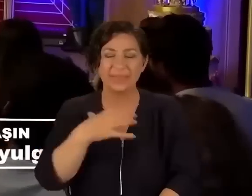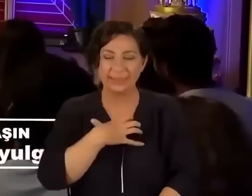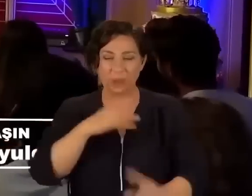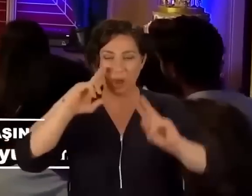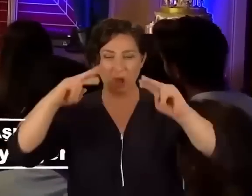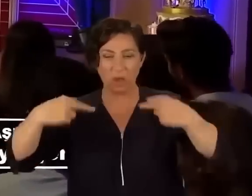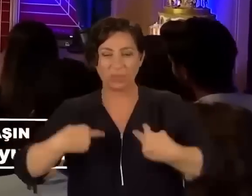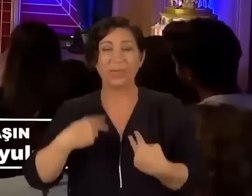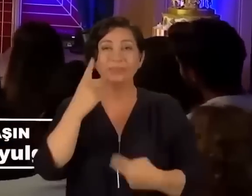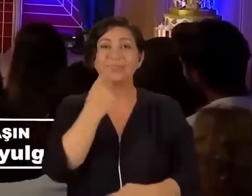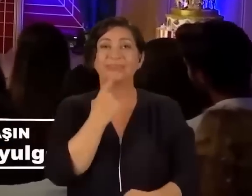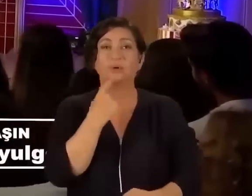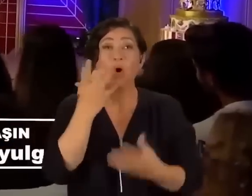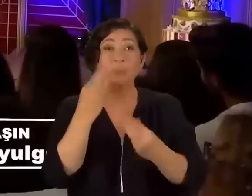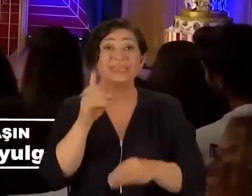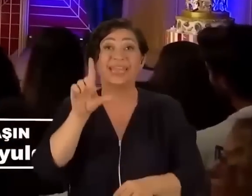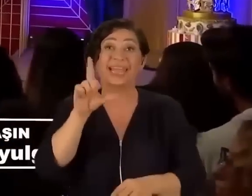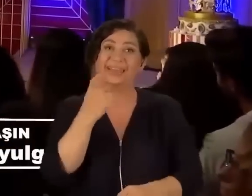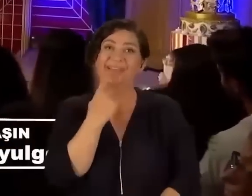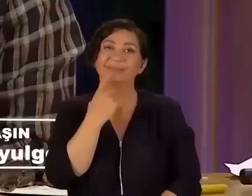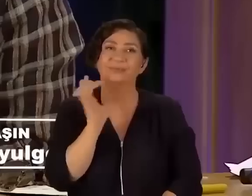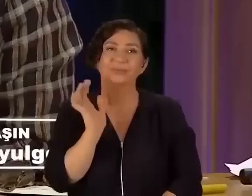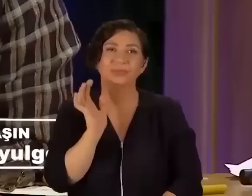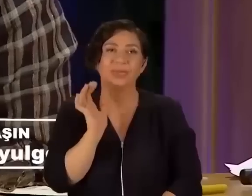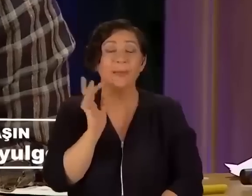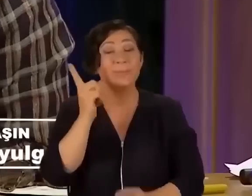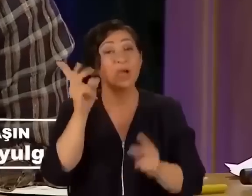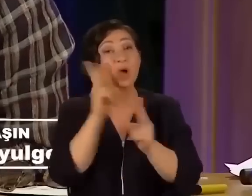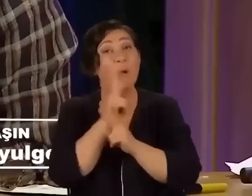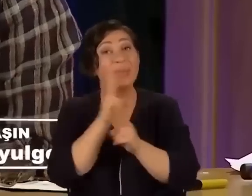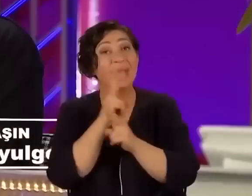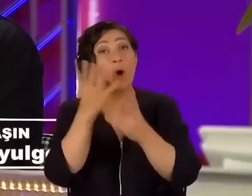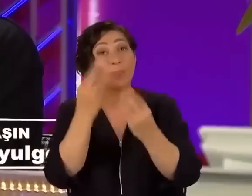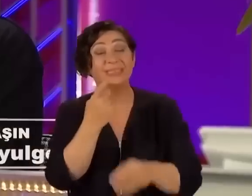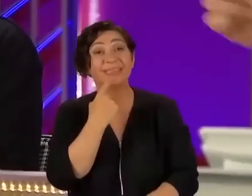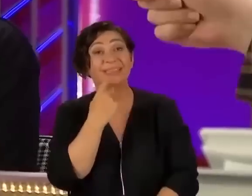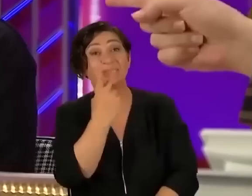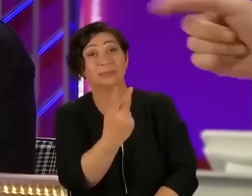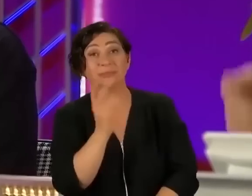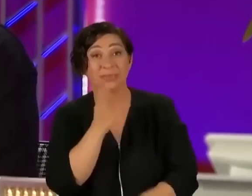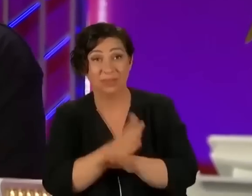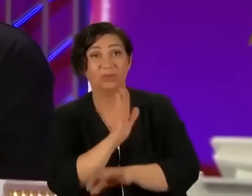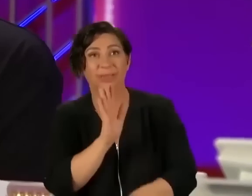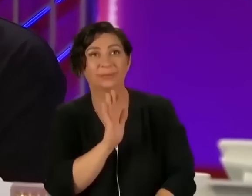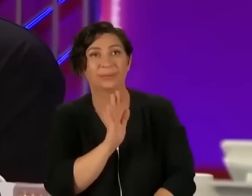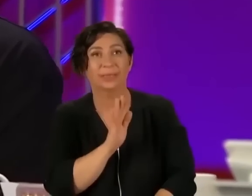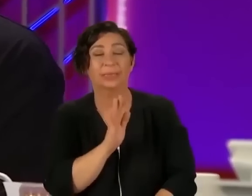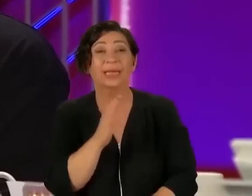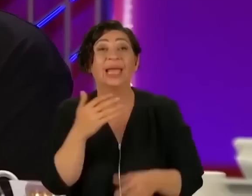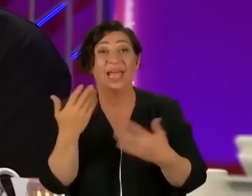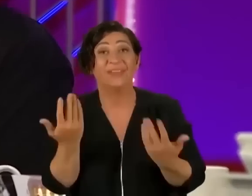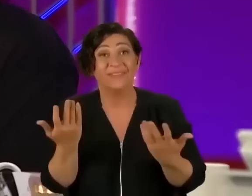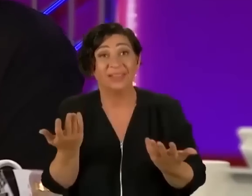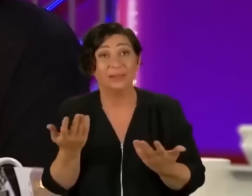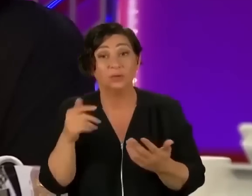kendisini göstermeye başladığı olmaları yaş. Olmaları gereken yaş. Evet. Yani belki bir komedyenin olması gereken yaş. Gerçekten. Ya evet